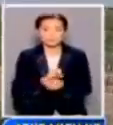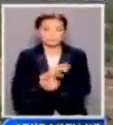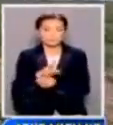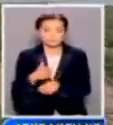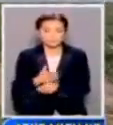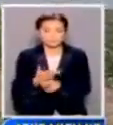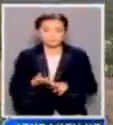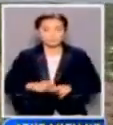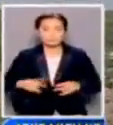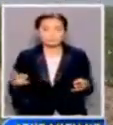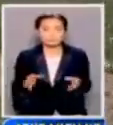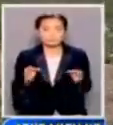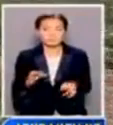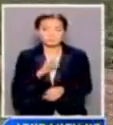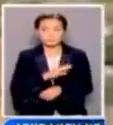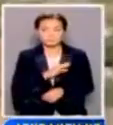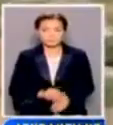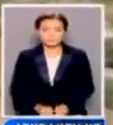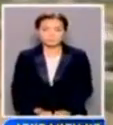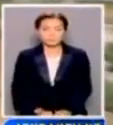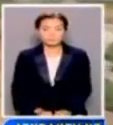условия, только их нужно правильно использовать.